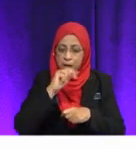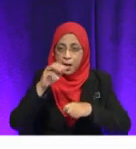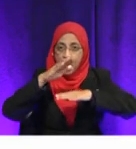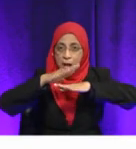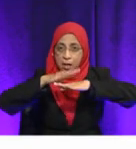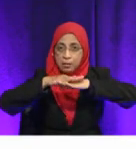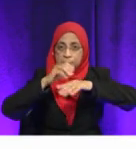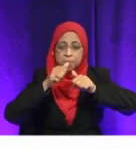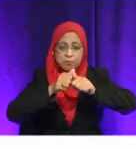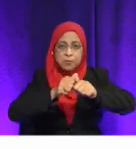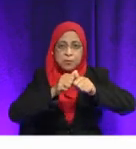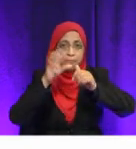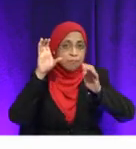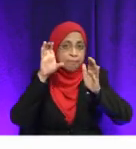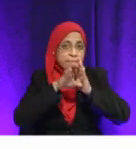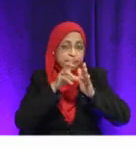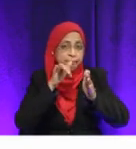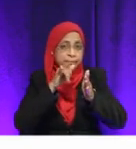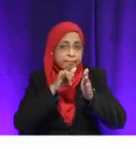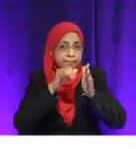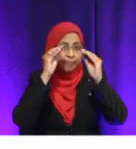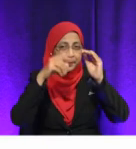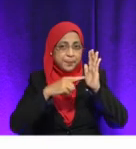berdasarkan raja di sebelah Oke